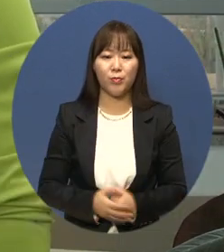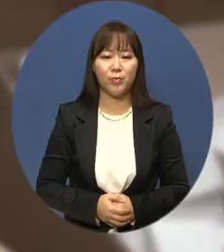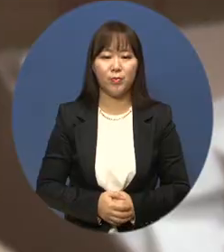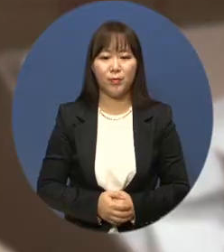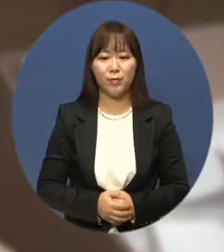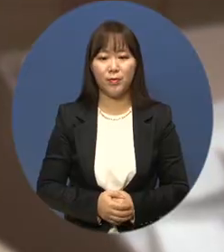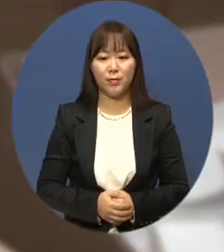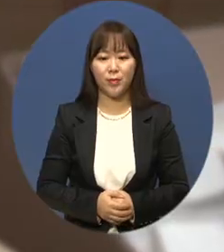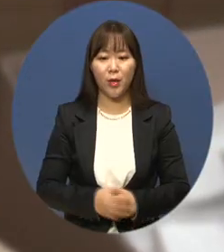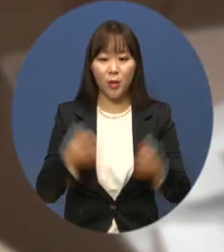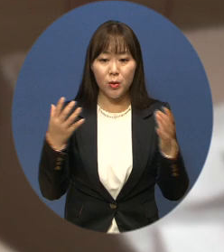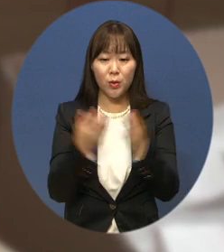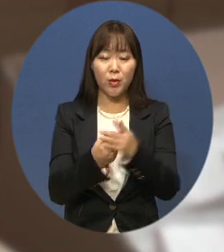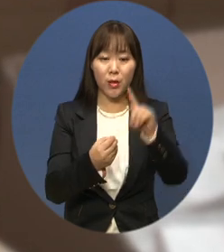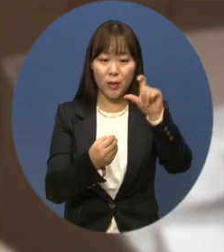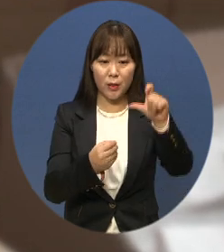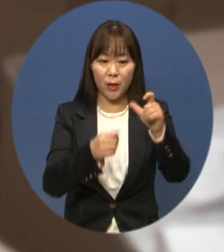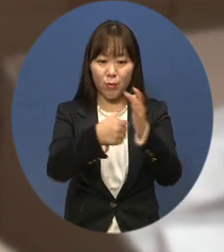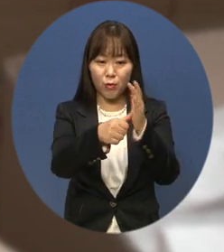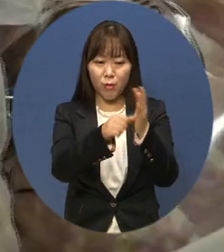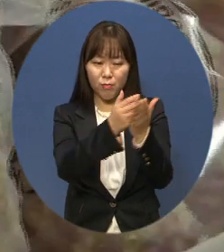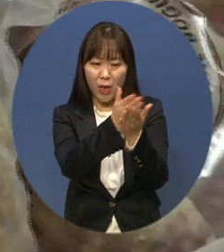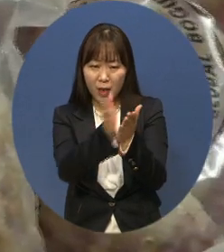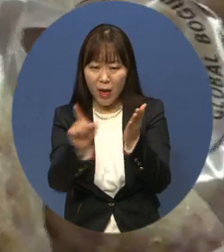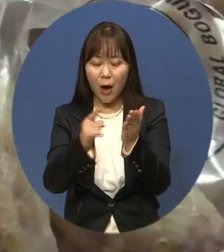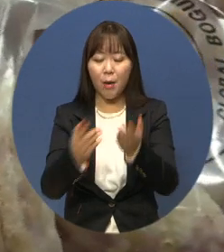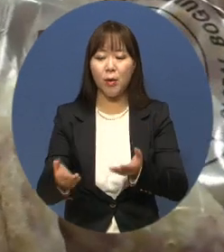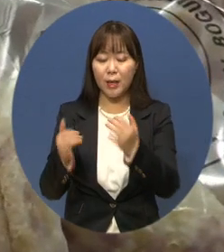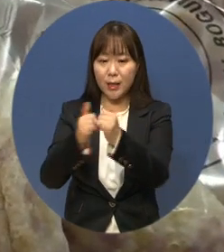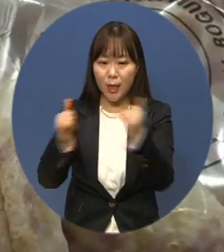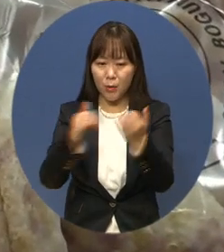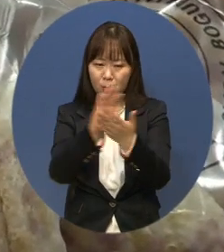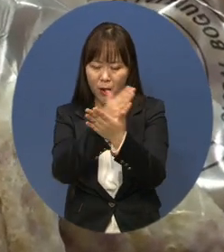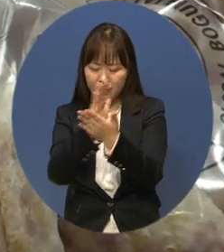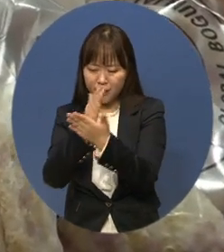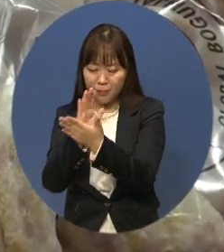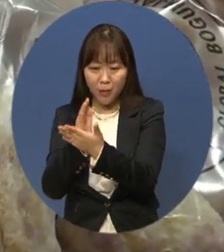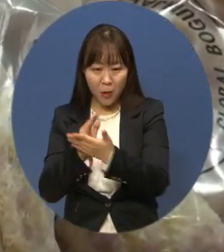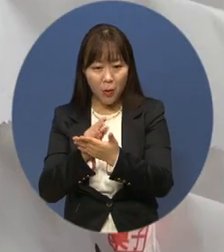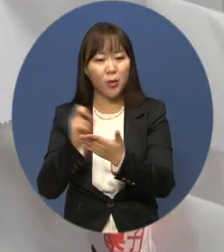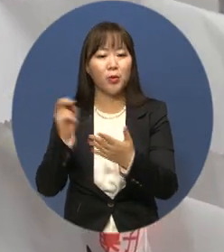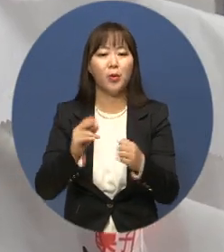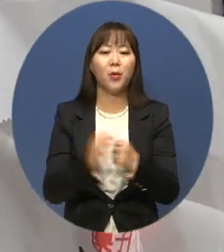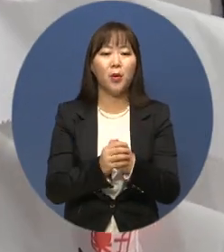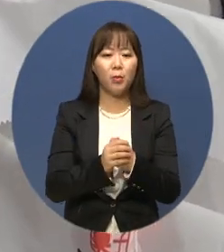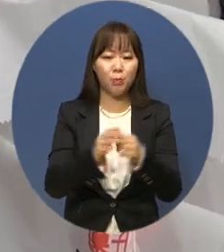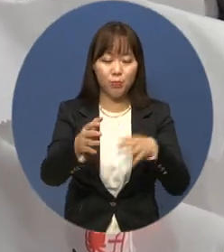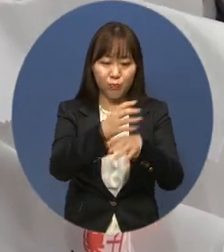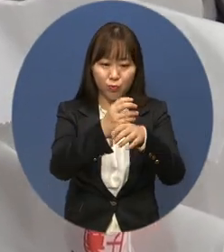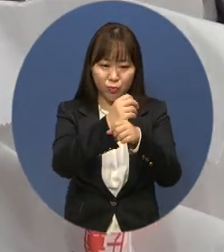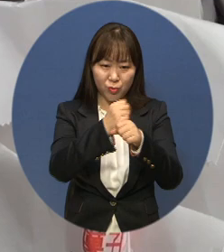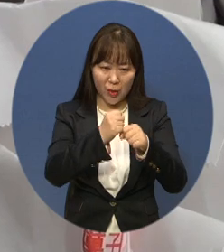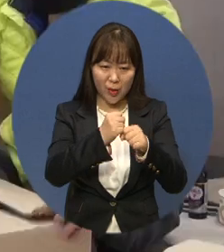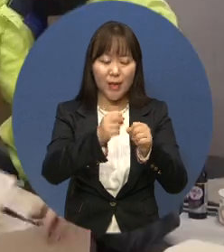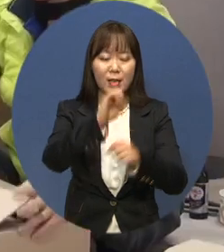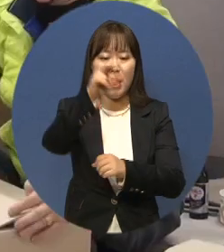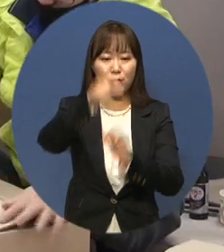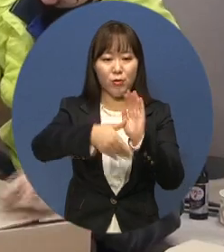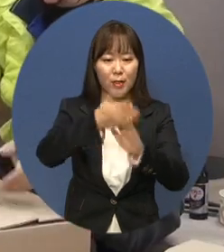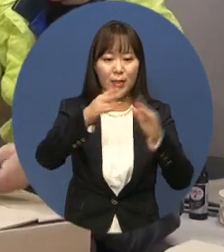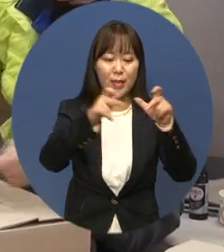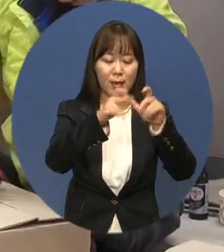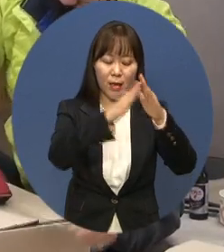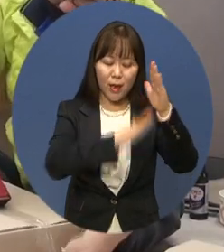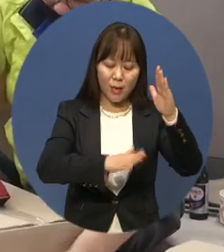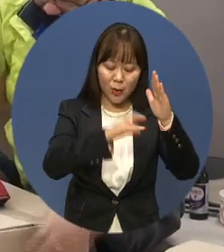부탁드리겠습니다. 총 15가지의 상품들이 봉사자들의 손길로 분류되고 포장되어 양주시 장애인